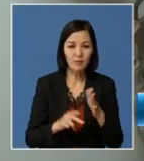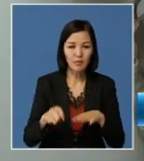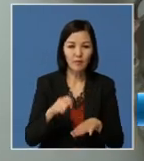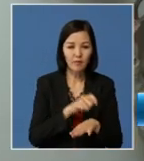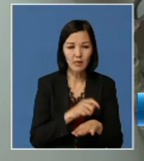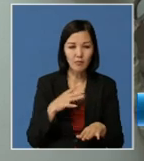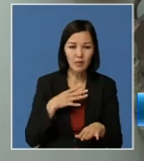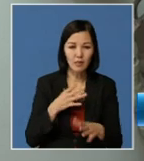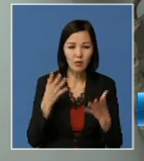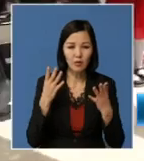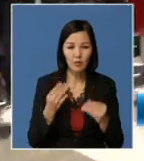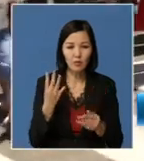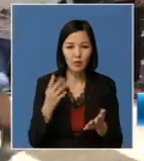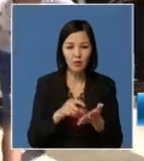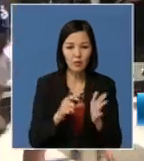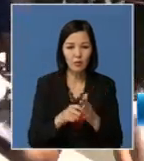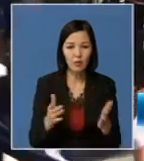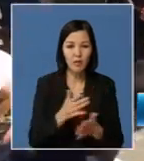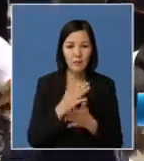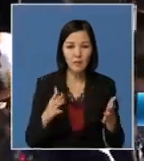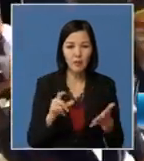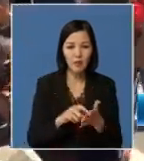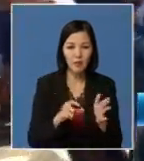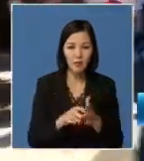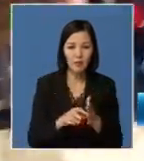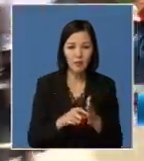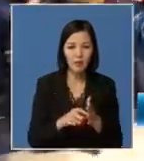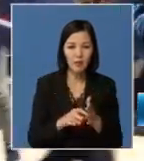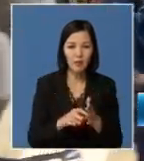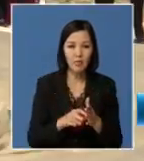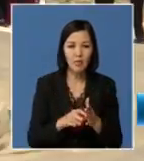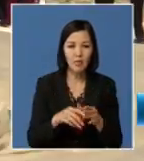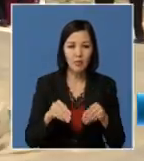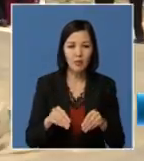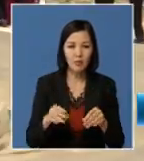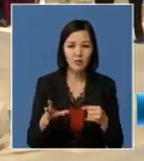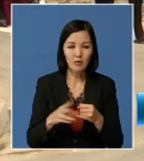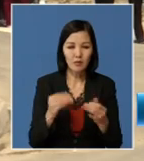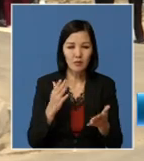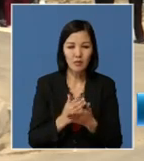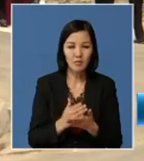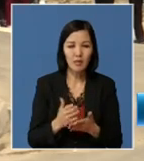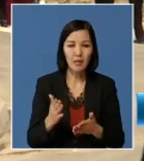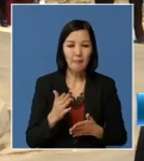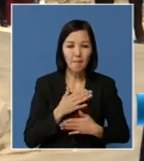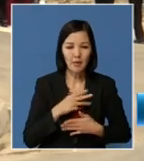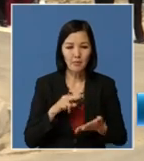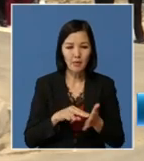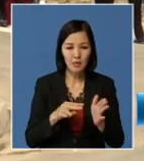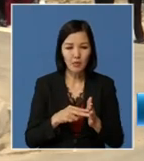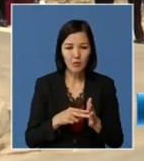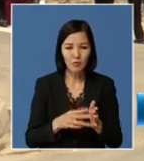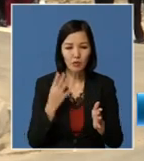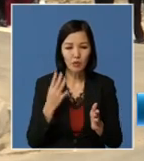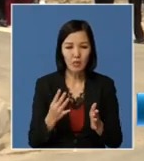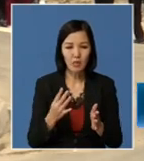метров. В нем 4 комнаты. Большая кухня. Есть и приусадебный участок. Мы планируем построить